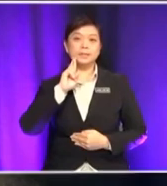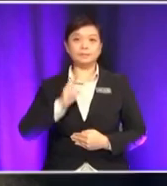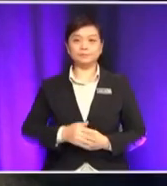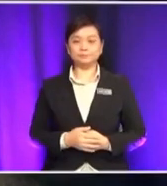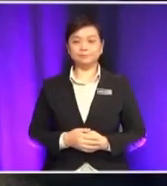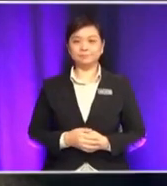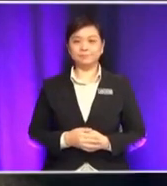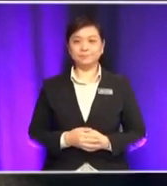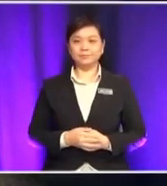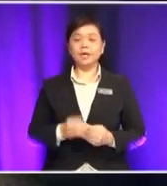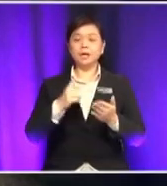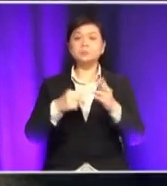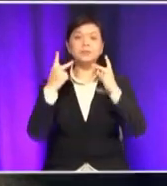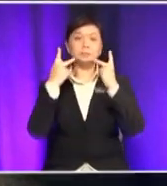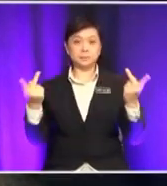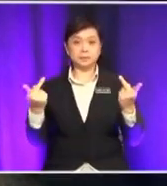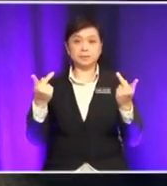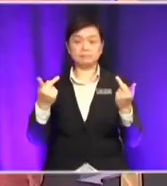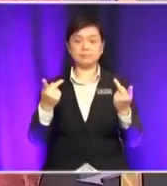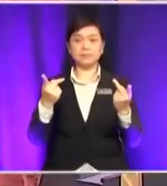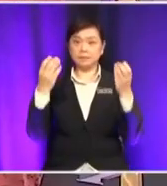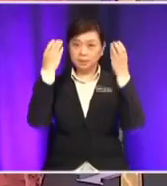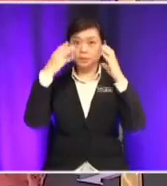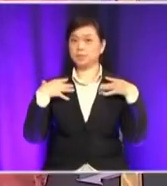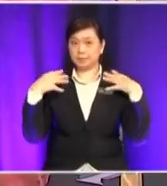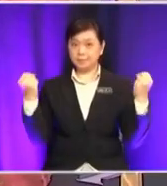Apa kabar hari ini kabar baik